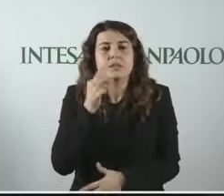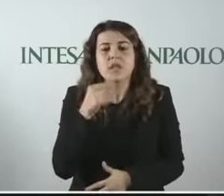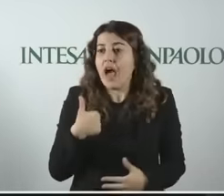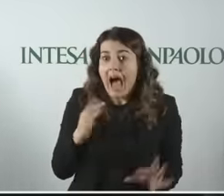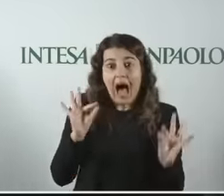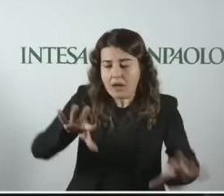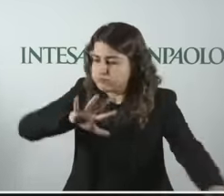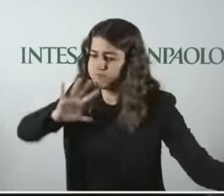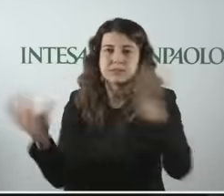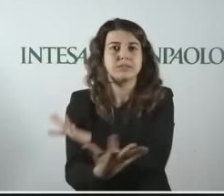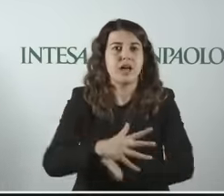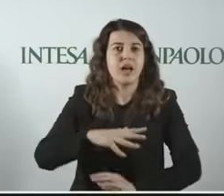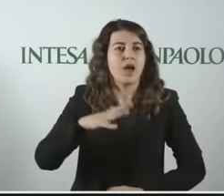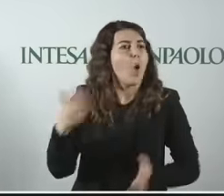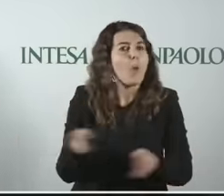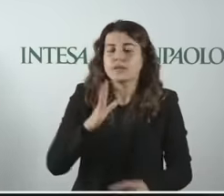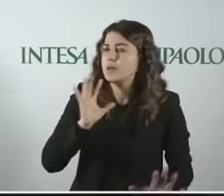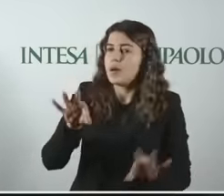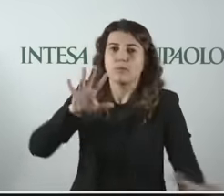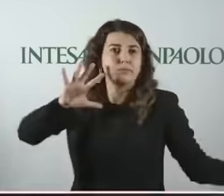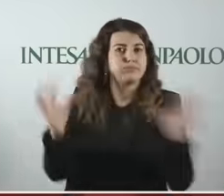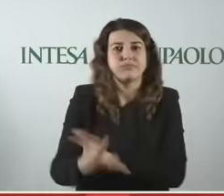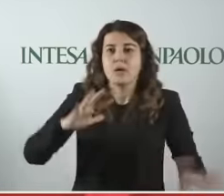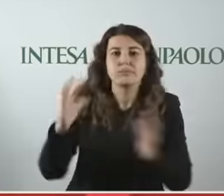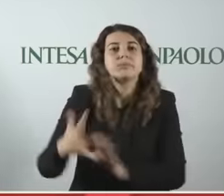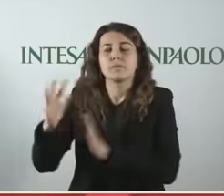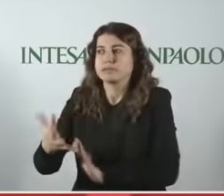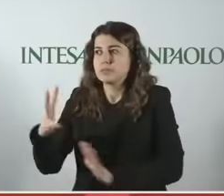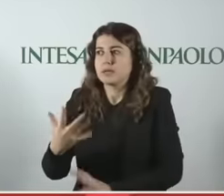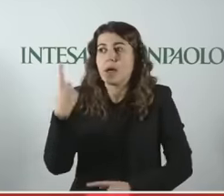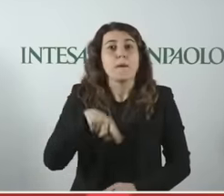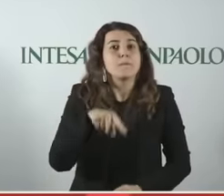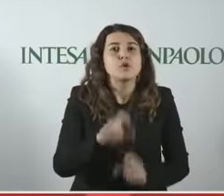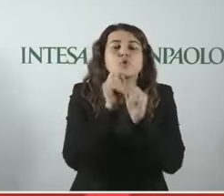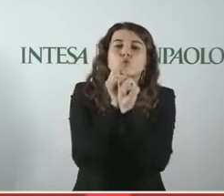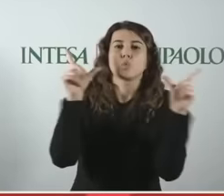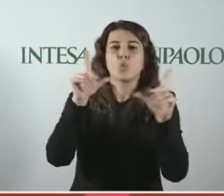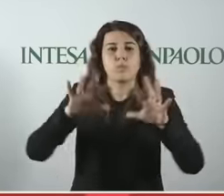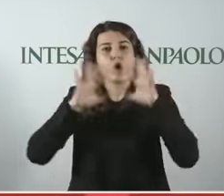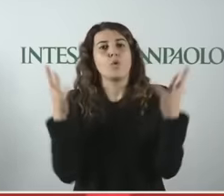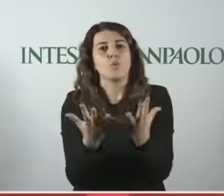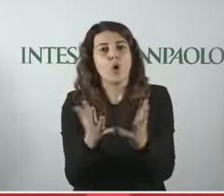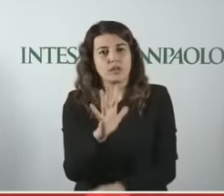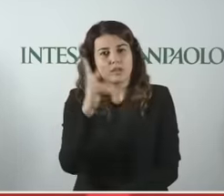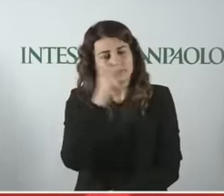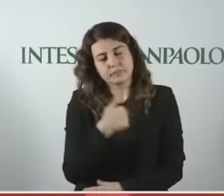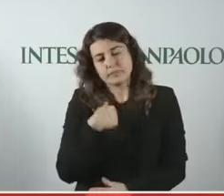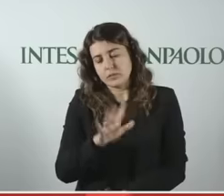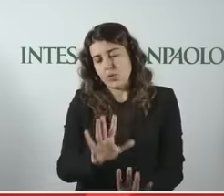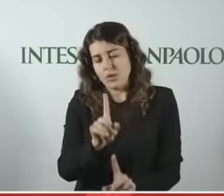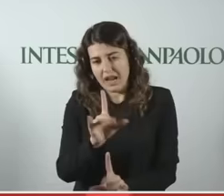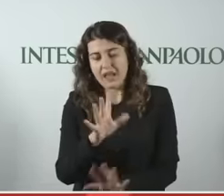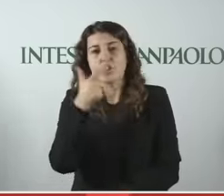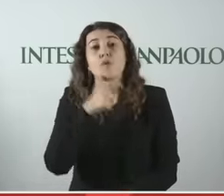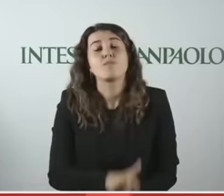cambiava le cose in modo meraviglioso e dunque stupor Mundi Tra l'altro su questo mi fermerei ancora un attimo perché da questo